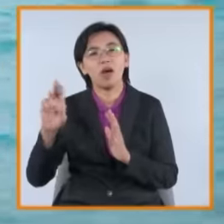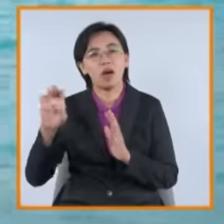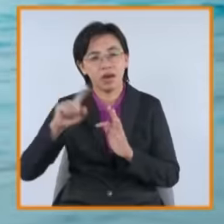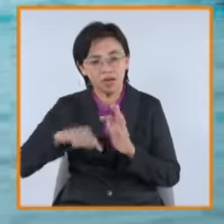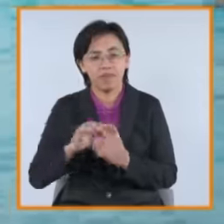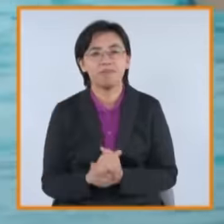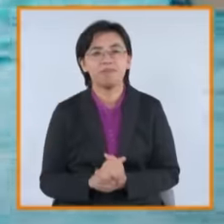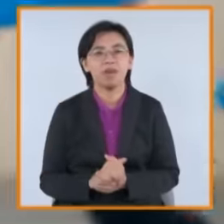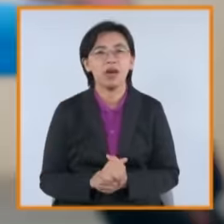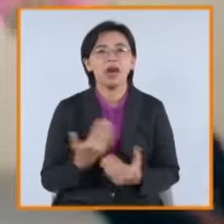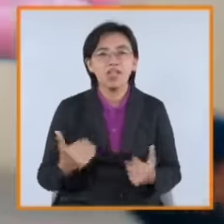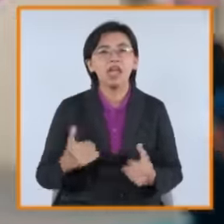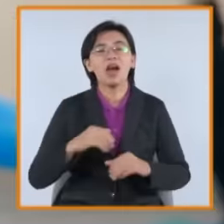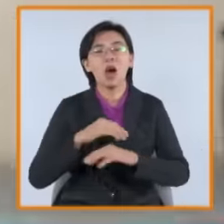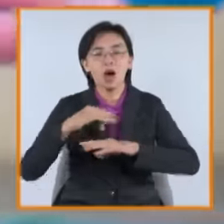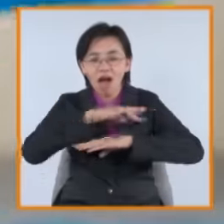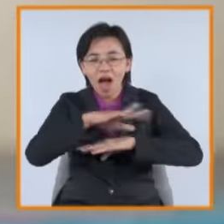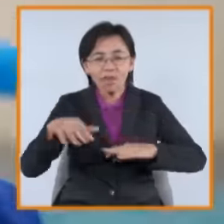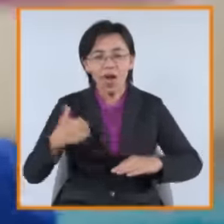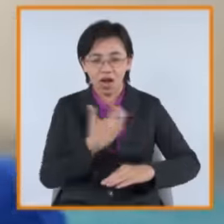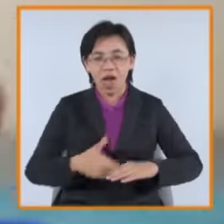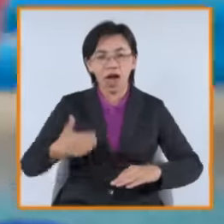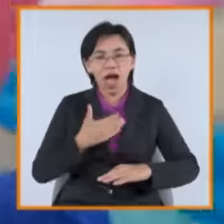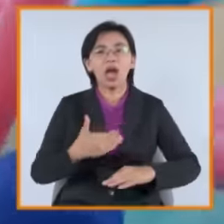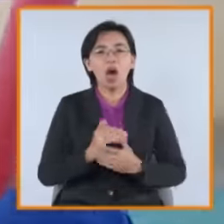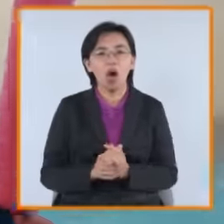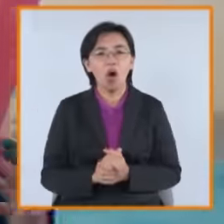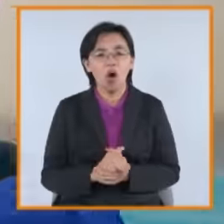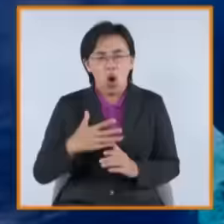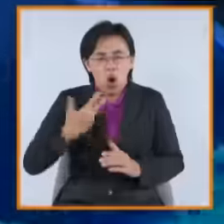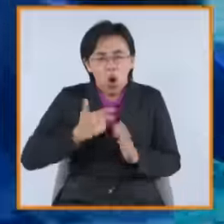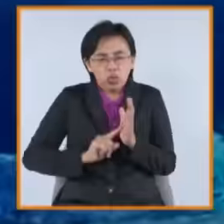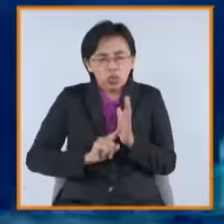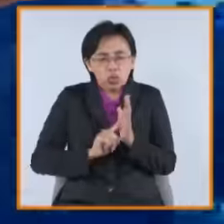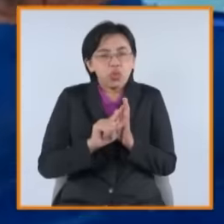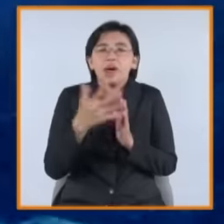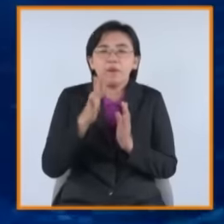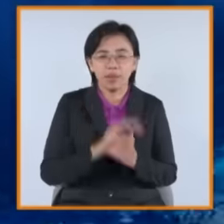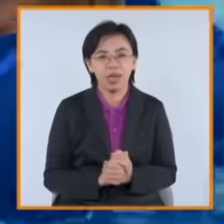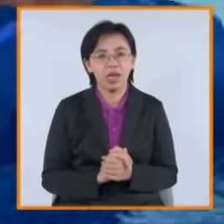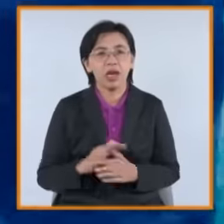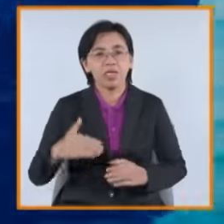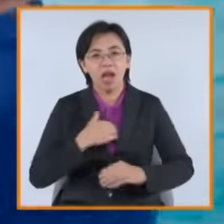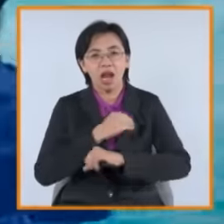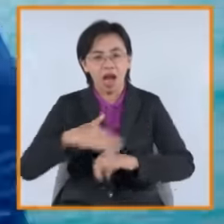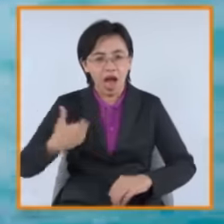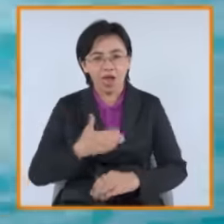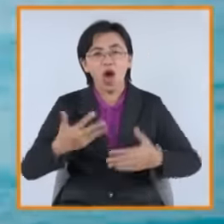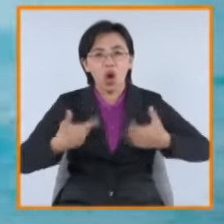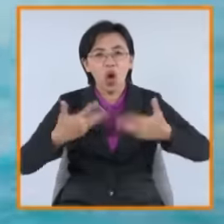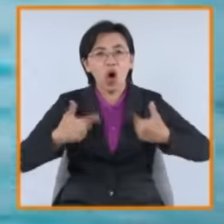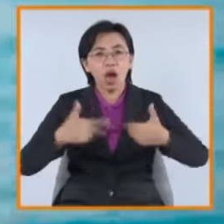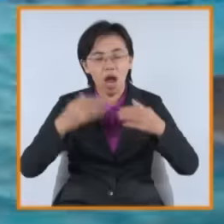ายในน้ำจะช่วยในเรื่องของการควบคุมอุณหภูมิของร่างกายไม่ให้สูงจนเกินไปแต่ว่าร่างกายก็ยังจะมีความร้อนและการสู